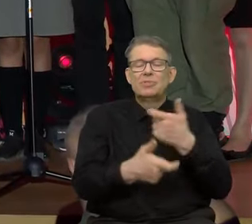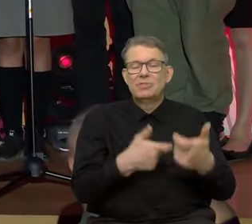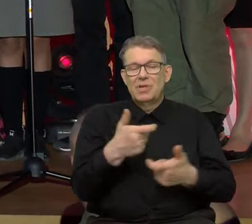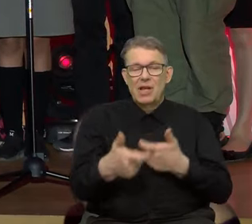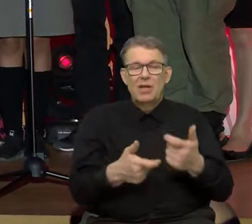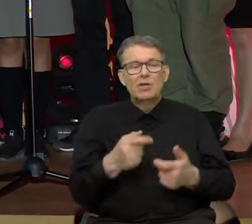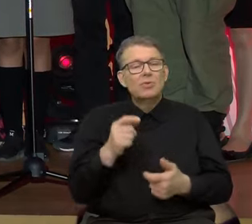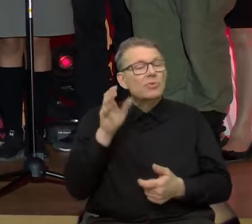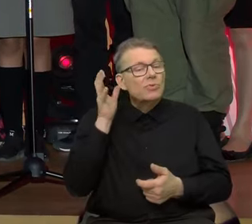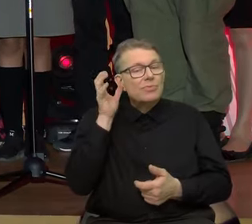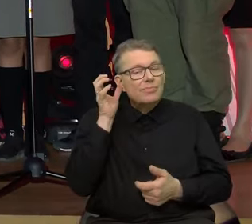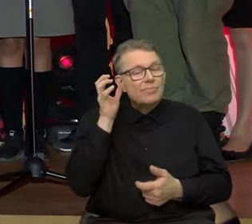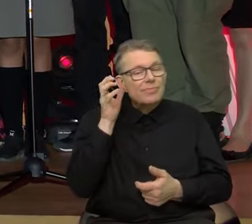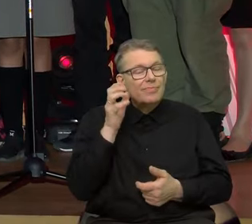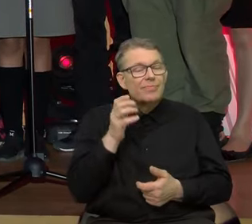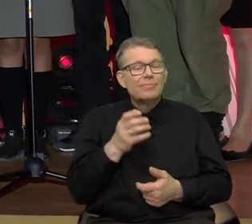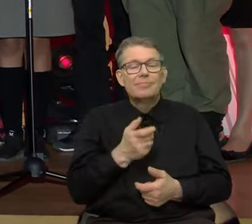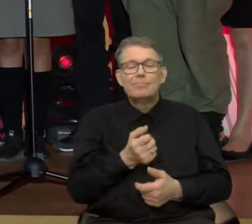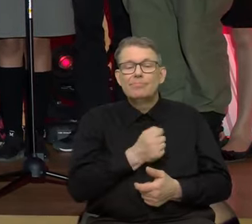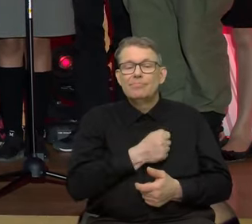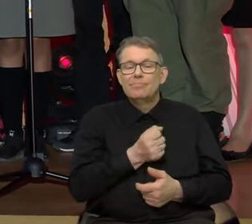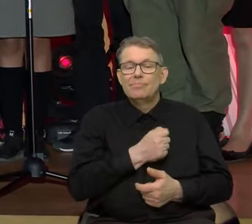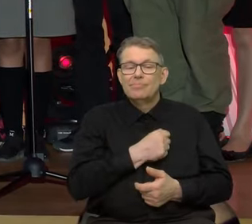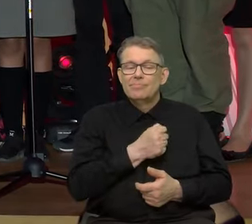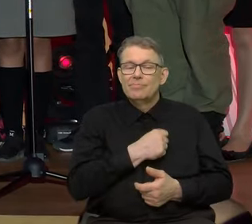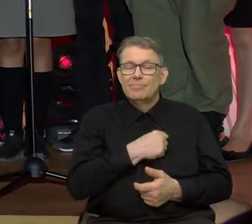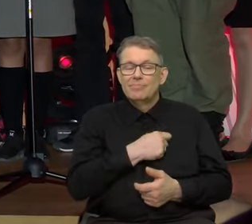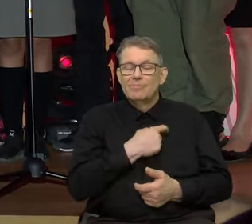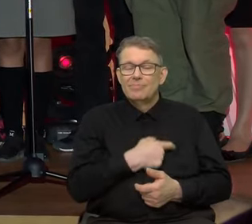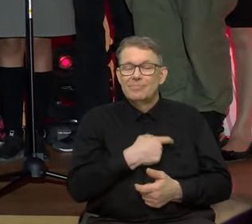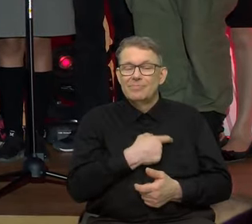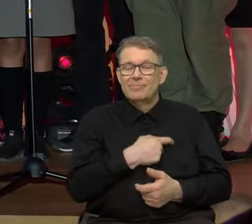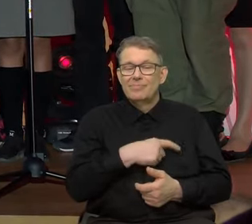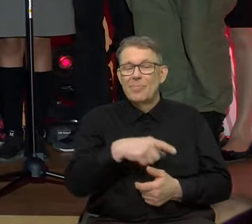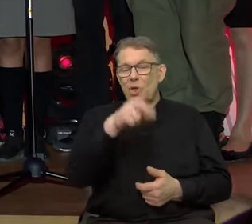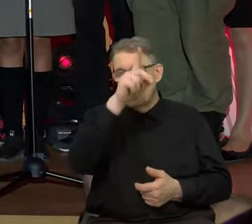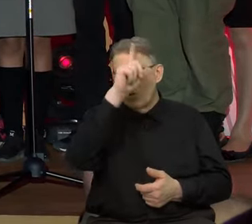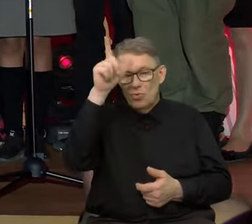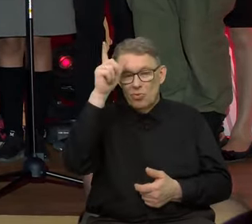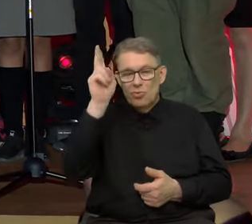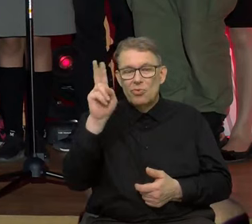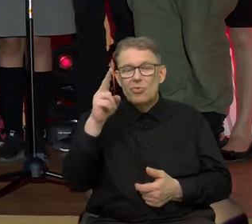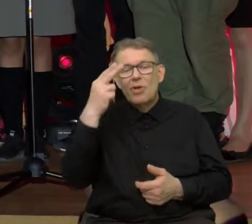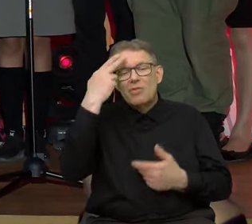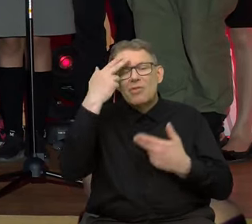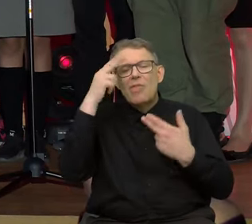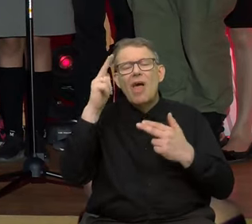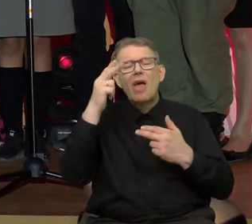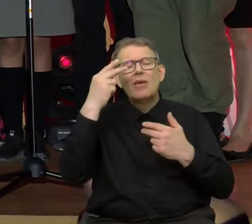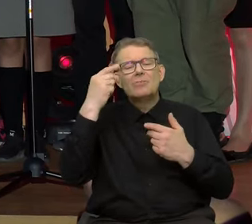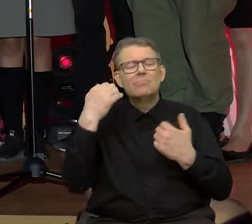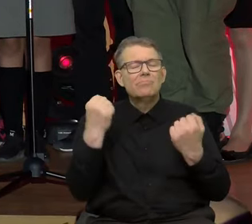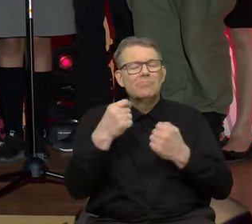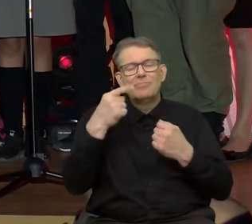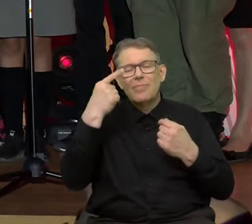rytm serca ludzi, którzy tęsknią, ludzi, którzy kochają